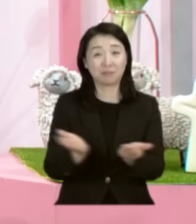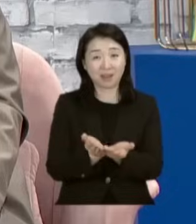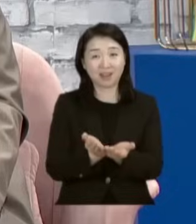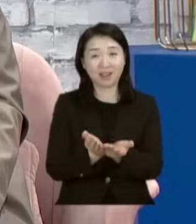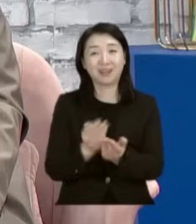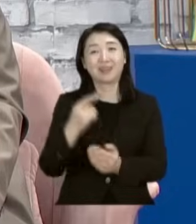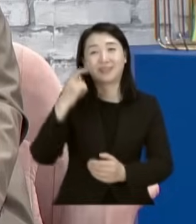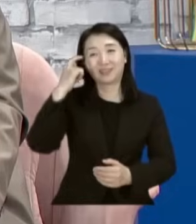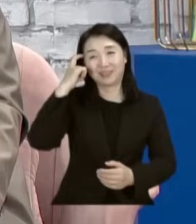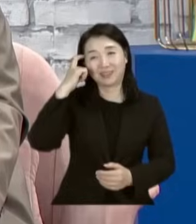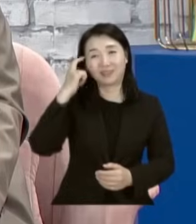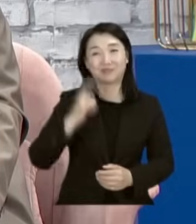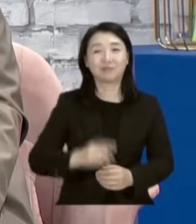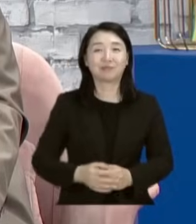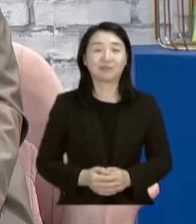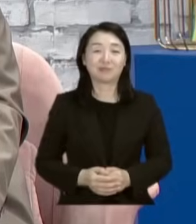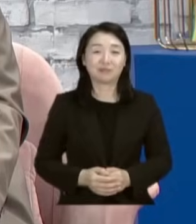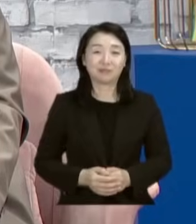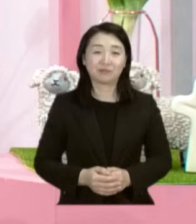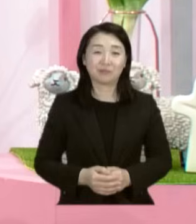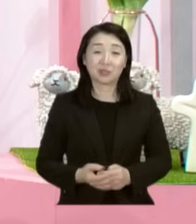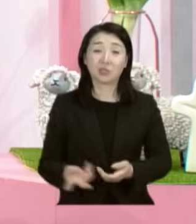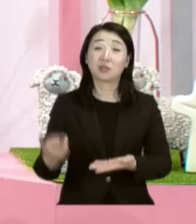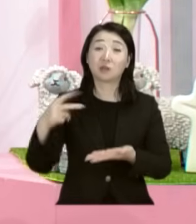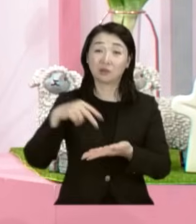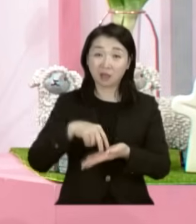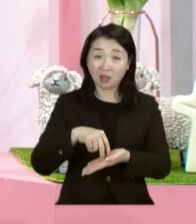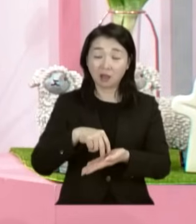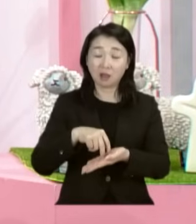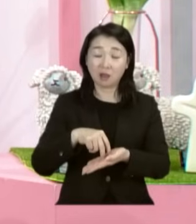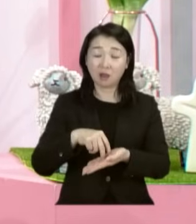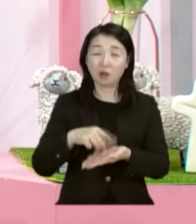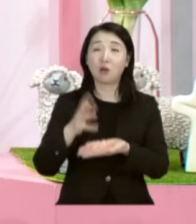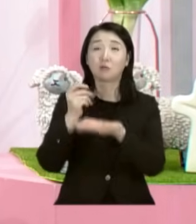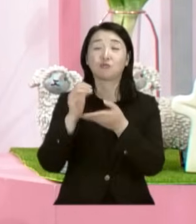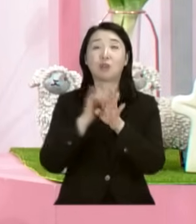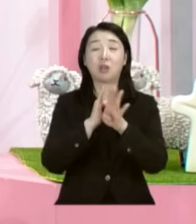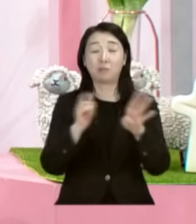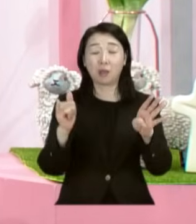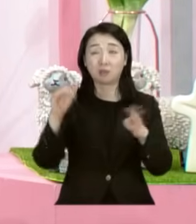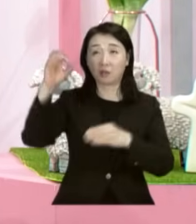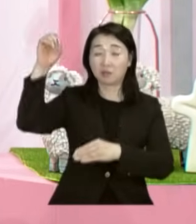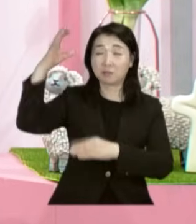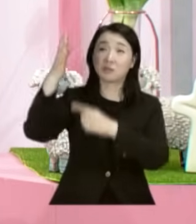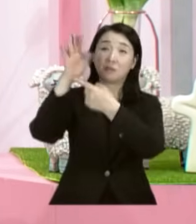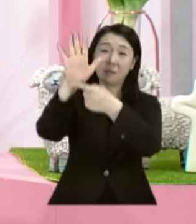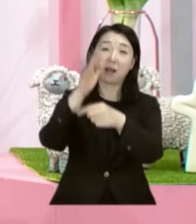비슷하다고 저는 느꼈어요 일어나라 주의 백성 빛을 바라라